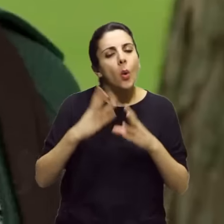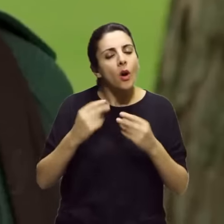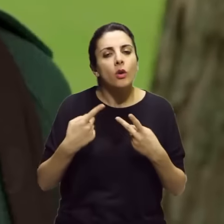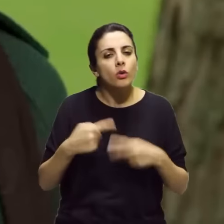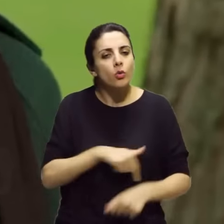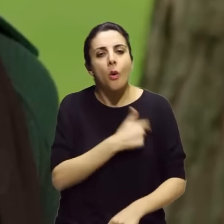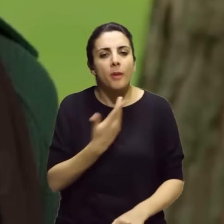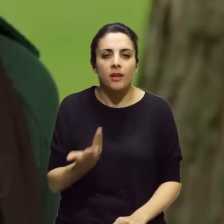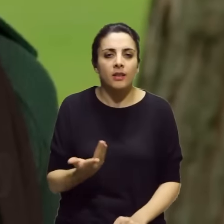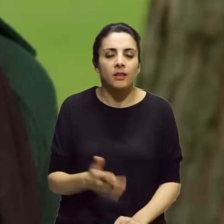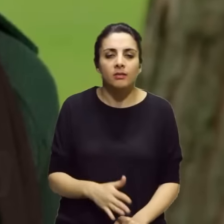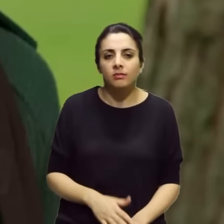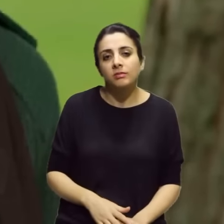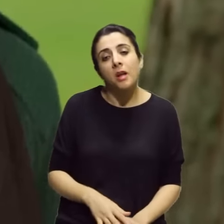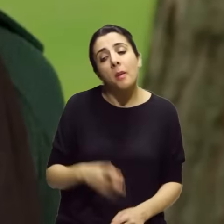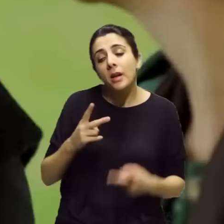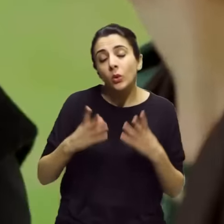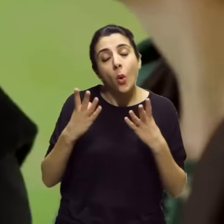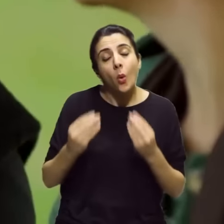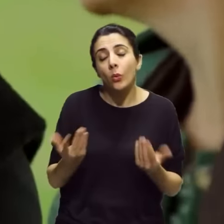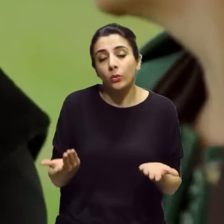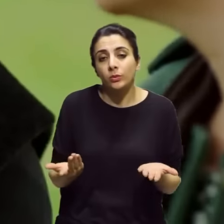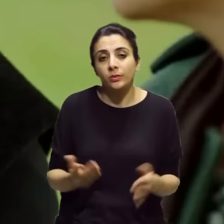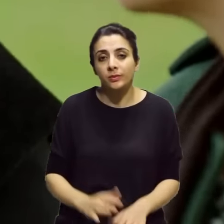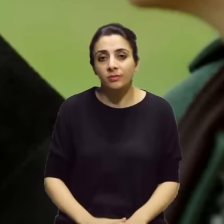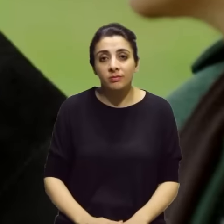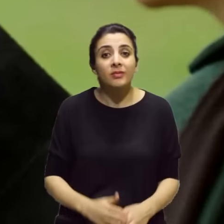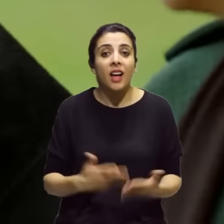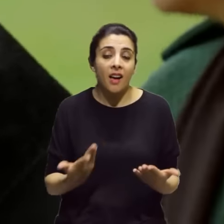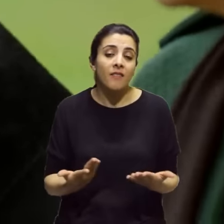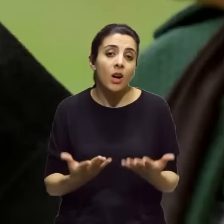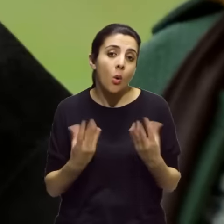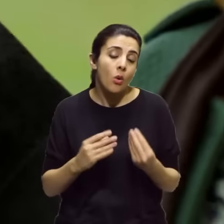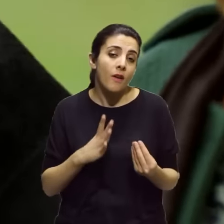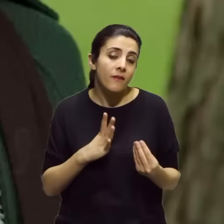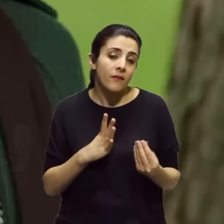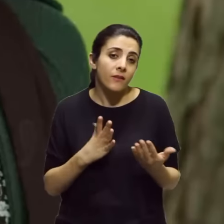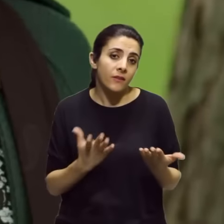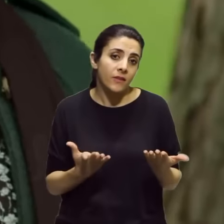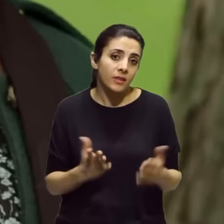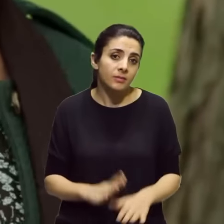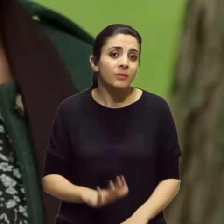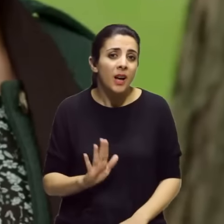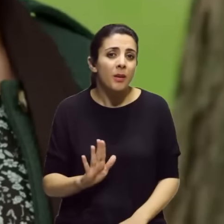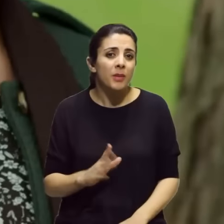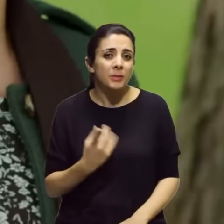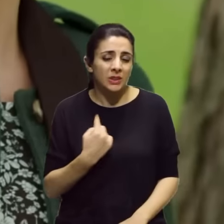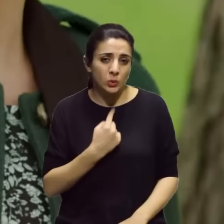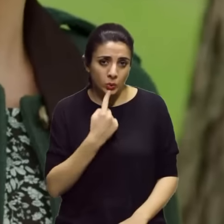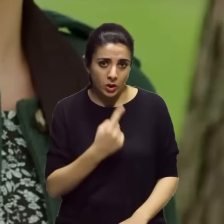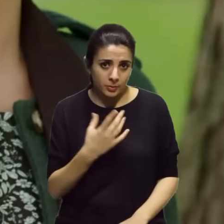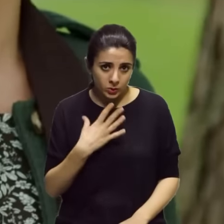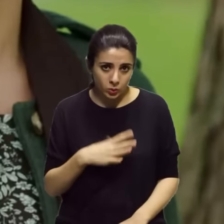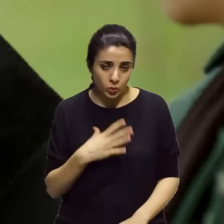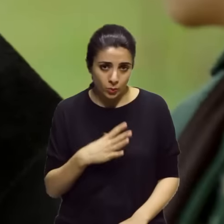olabilir. Oluyor öyle vakalar canım. Evet oluyormuş. Ama yine de sana bir şey